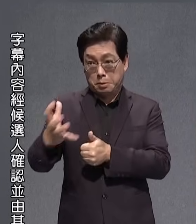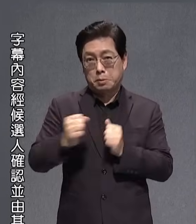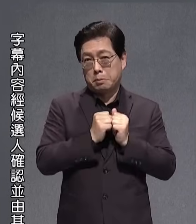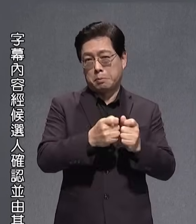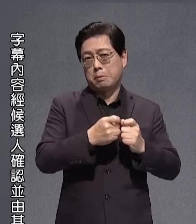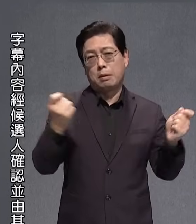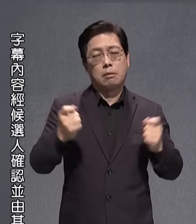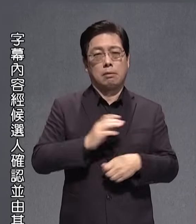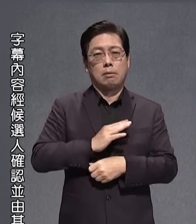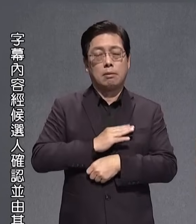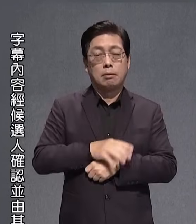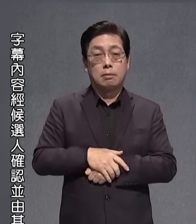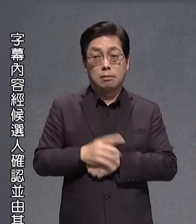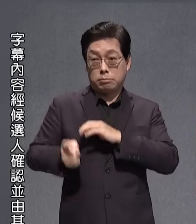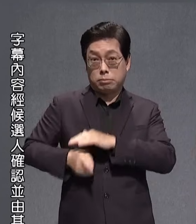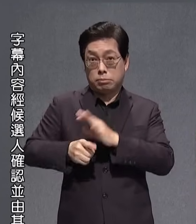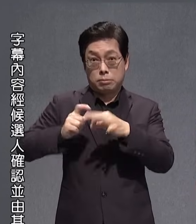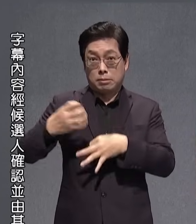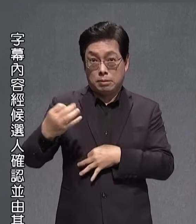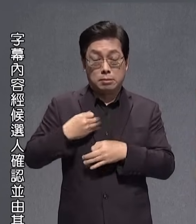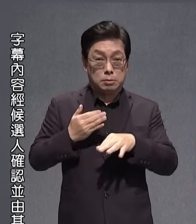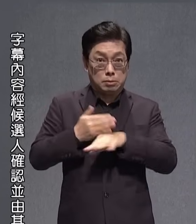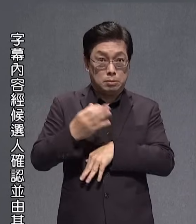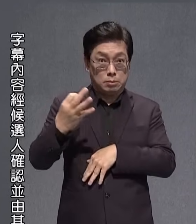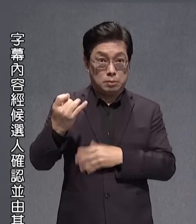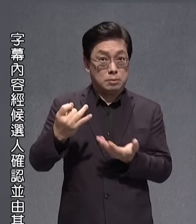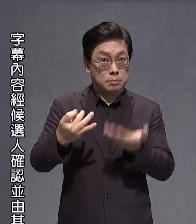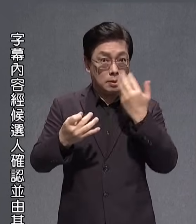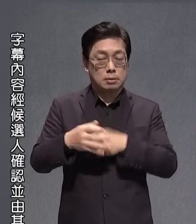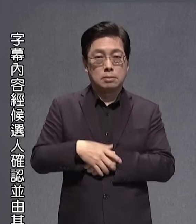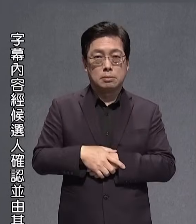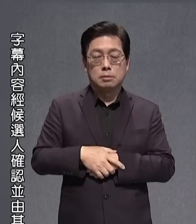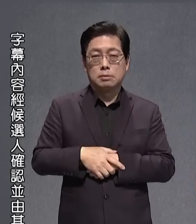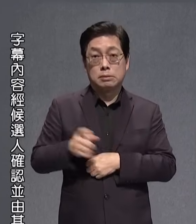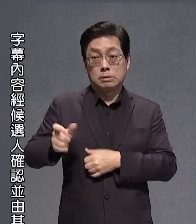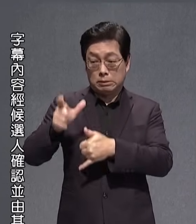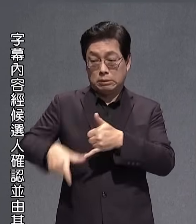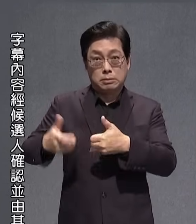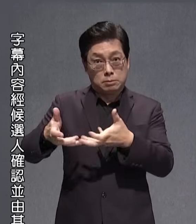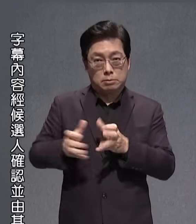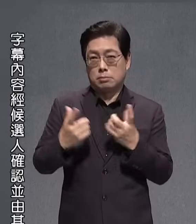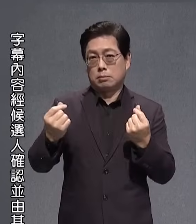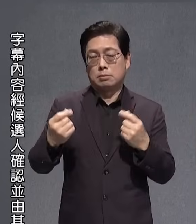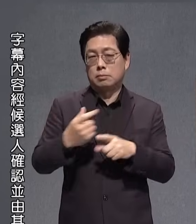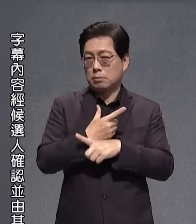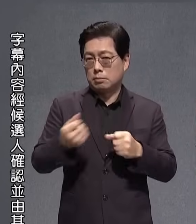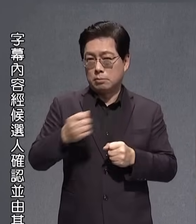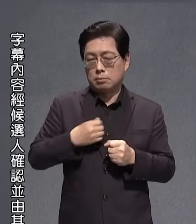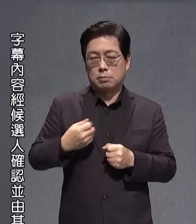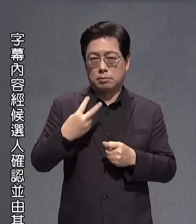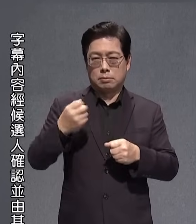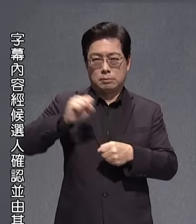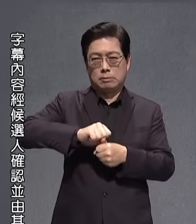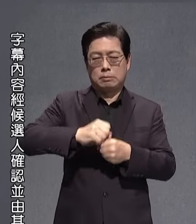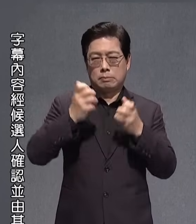故，犯罪所得啊超过一定的定额，无论个人甲组织，拢啊加重72%，提